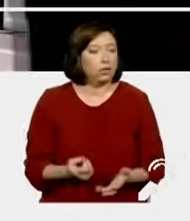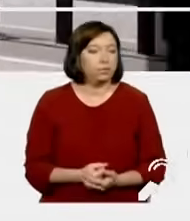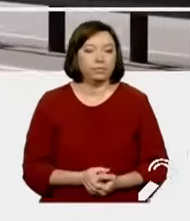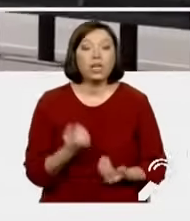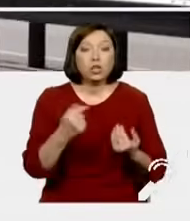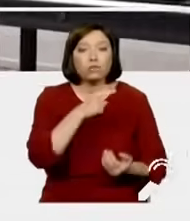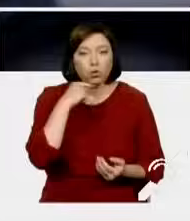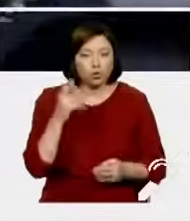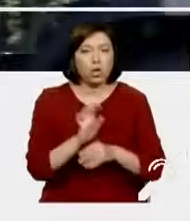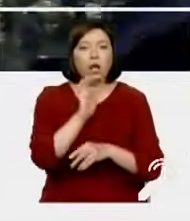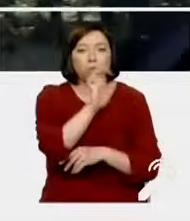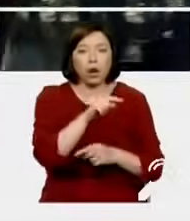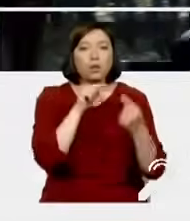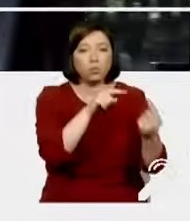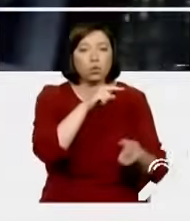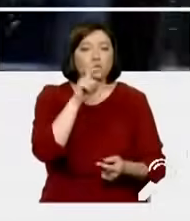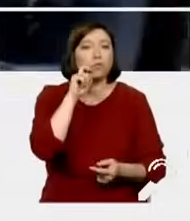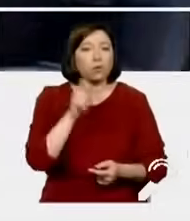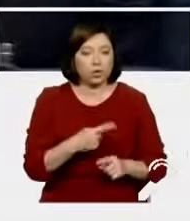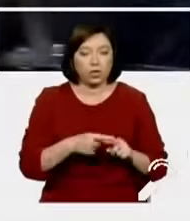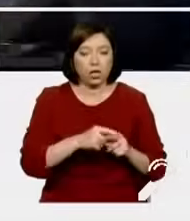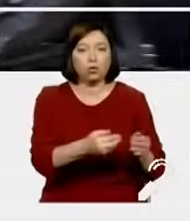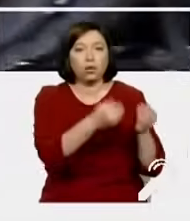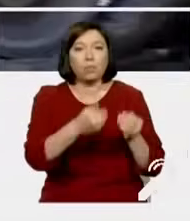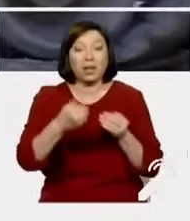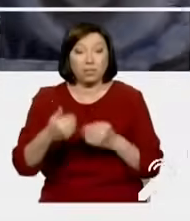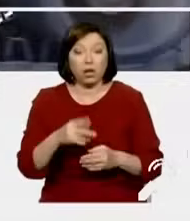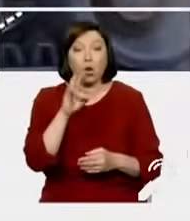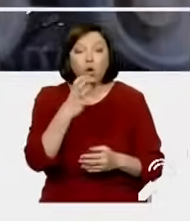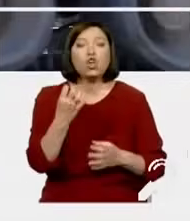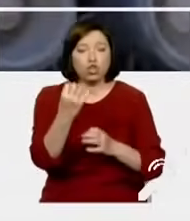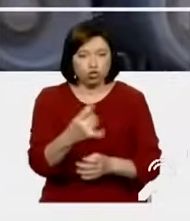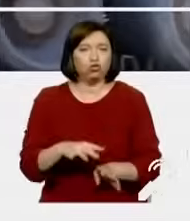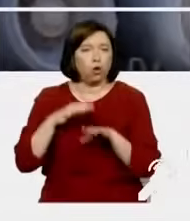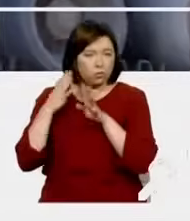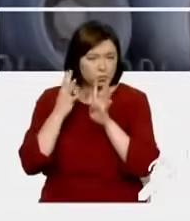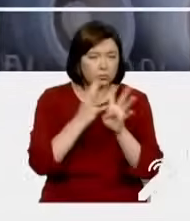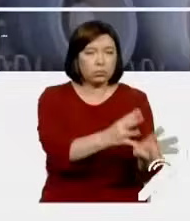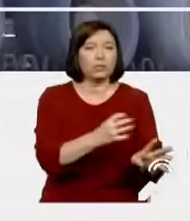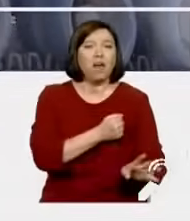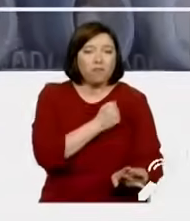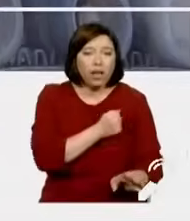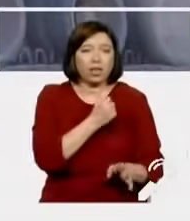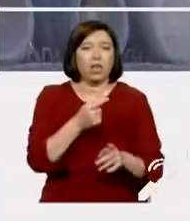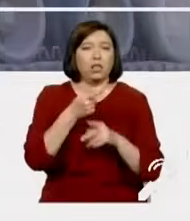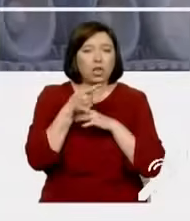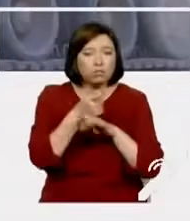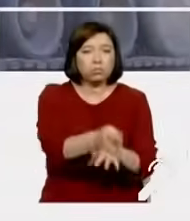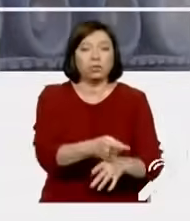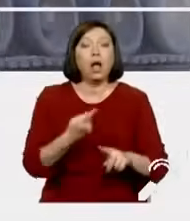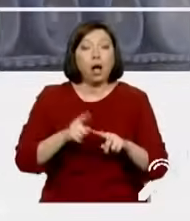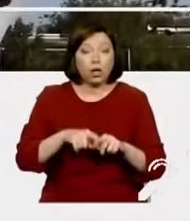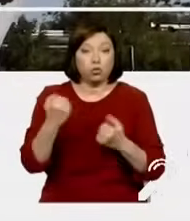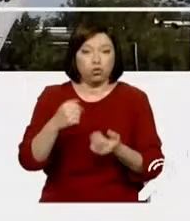Azi, Rusia a trimis împotriva trupelor ucrainene care înaintează în regiunea Kursk o nouă coloană de vehicule cu militari spre orașul Sudja, care a devenit